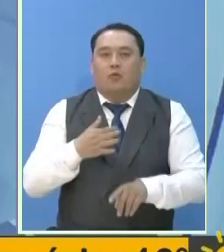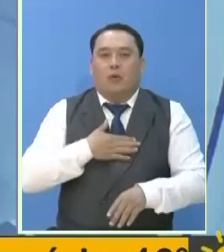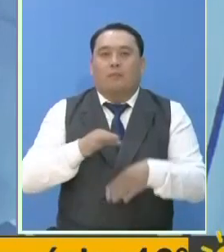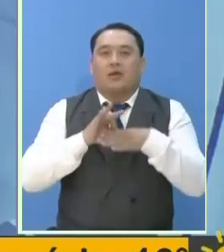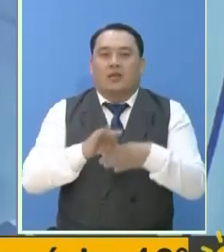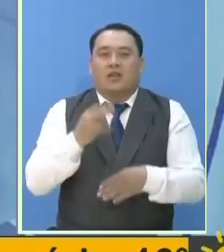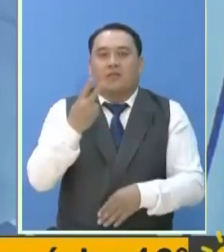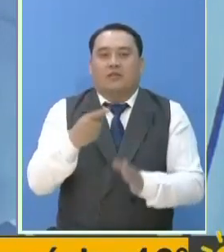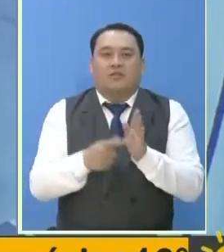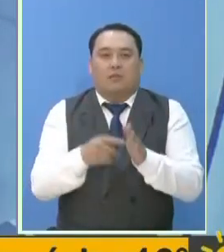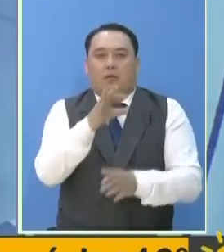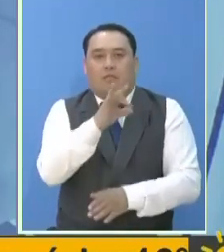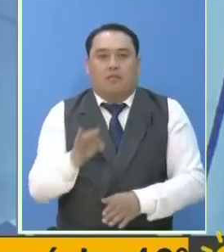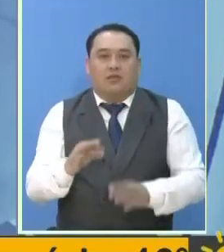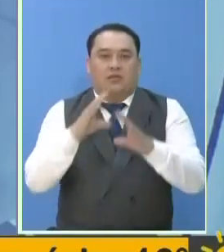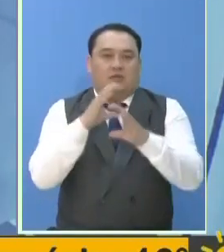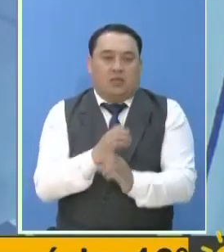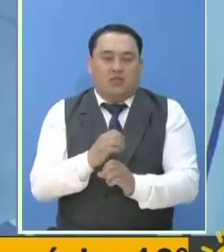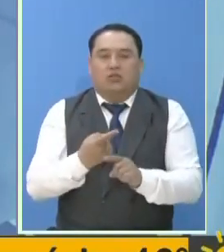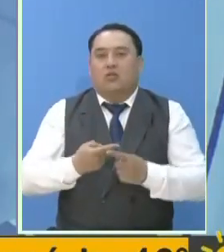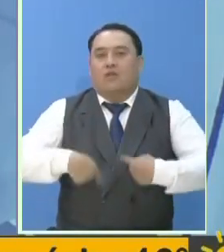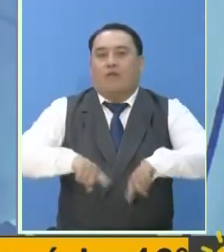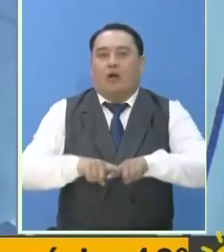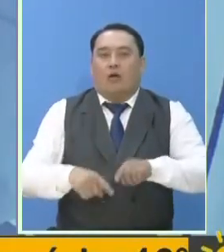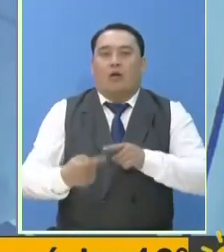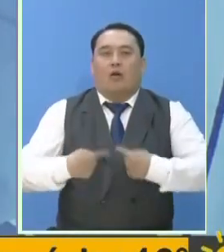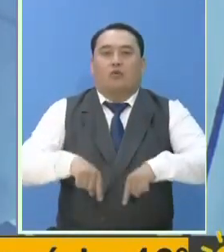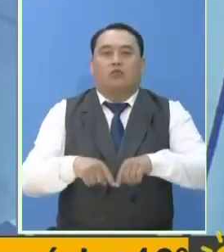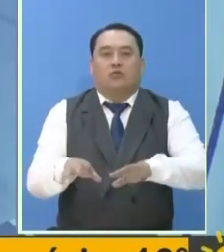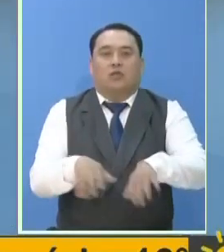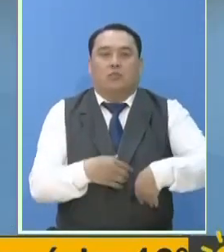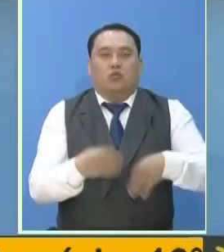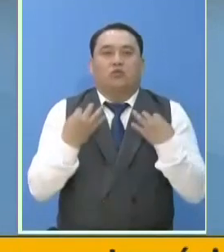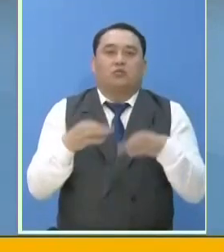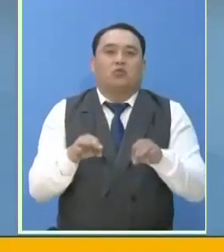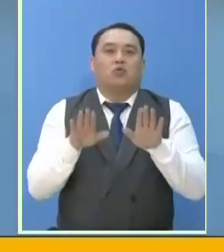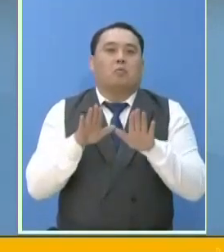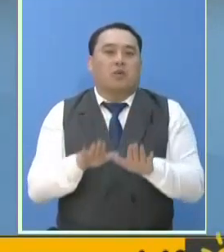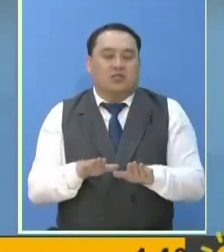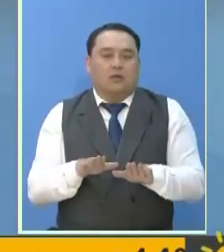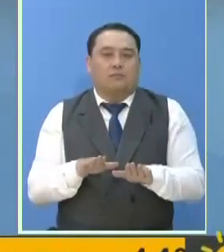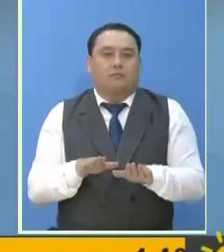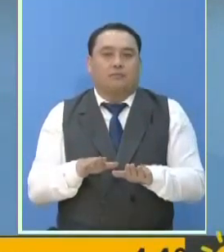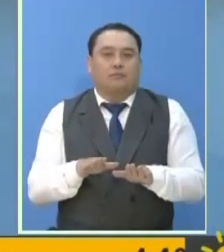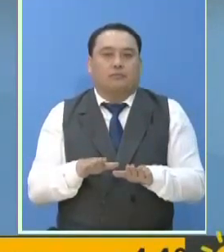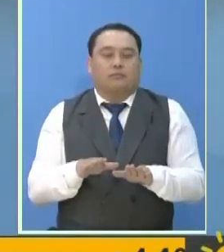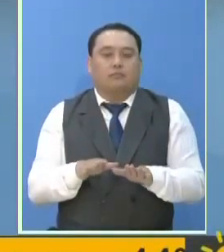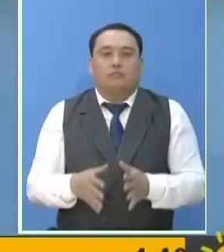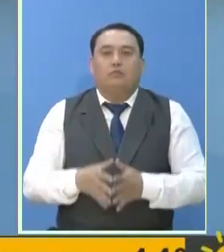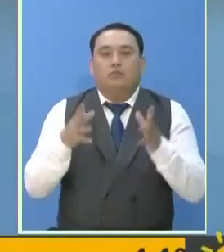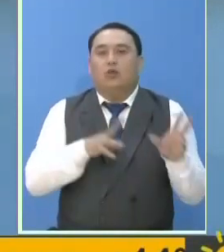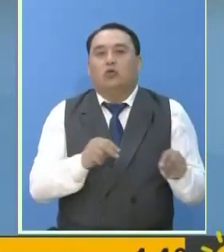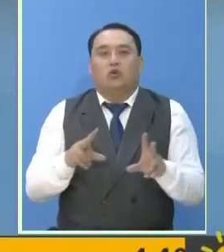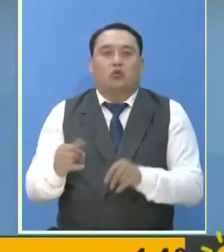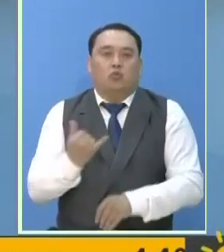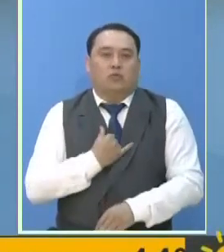провели 27% сокращение. Агентство забрало у нас вакантные единицы. К большому счастью, у